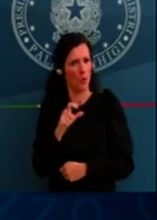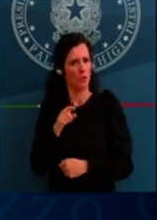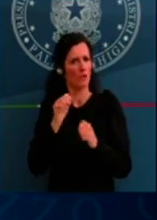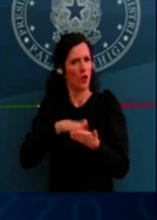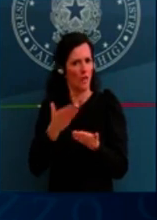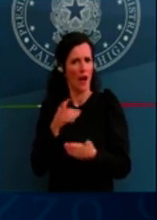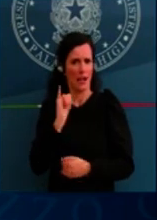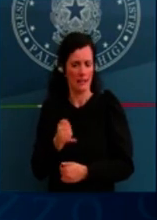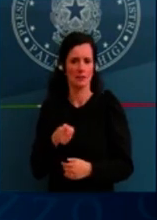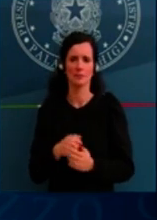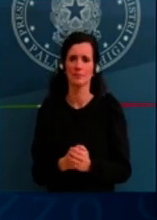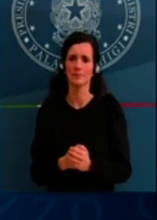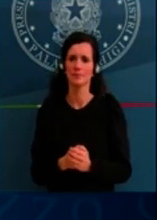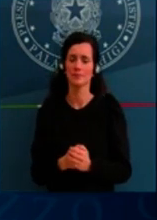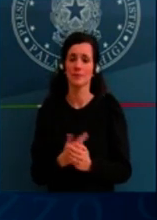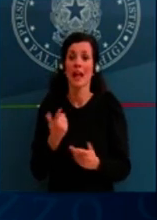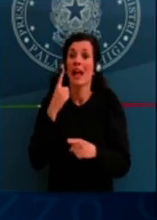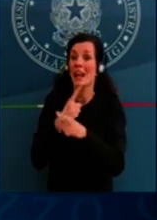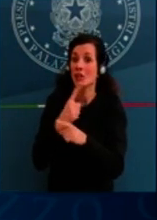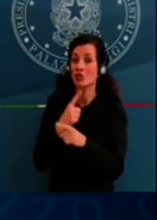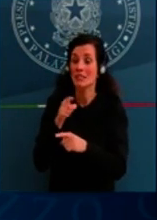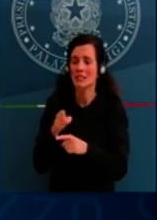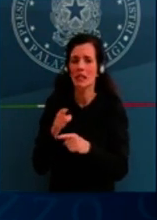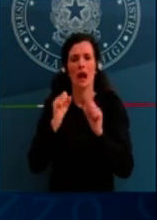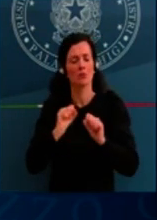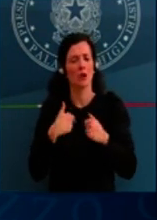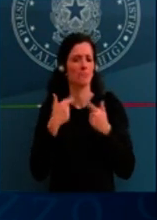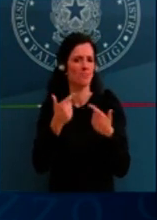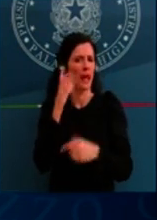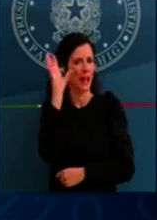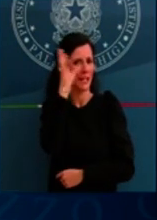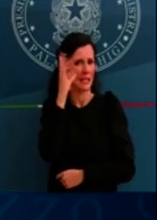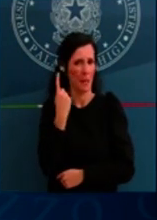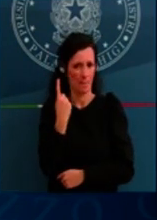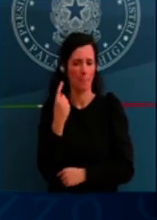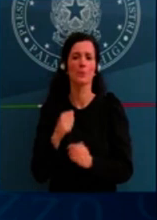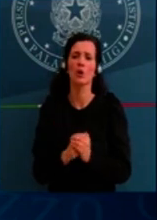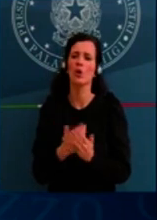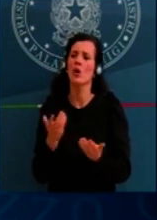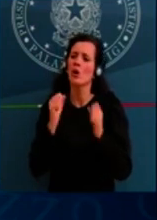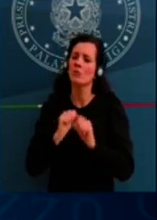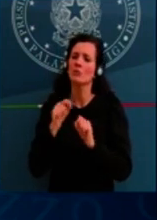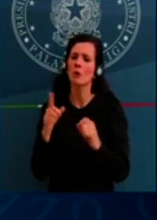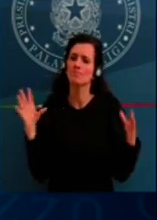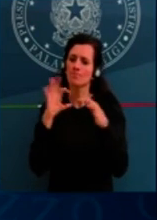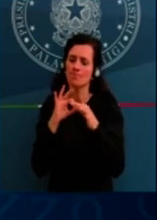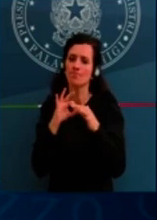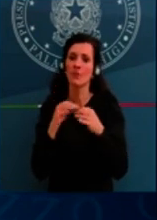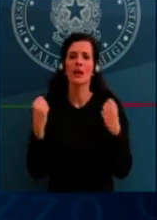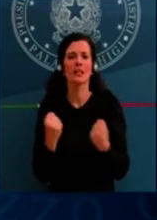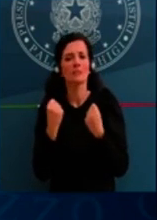l'iniziativa di prestare assistenza a persone non autosufficienti in ogni caso è sempre